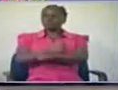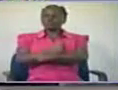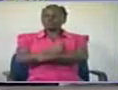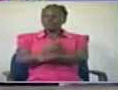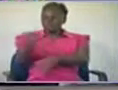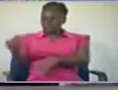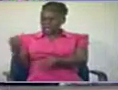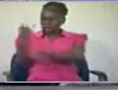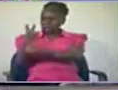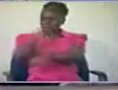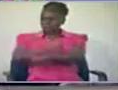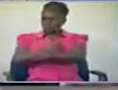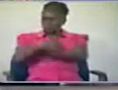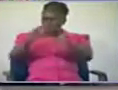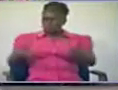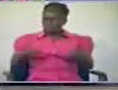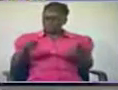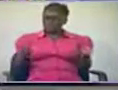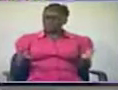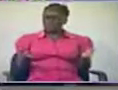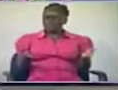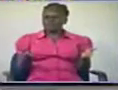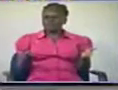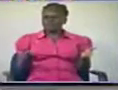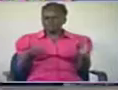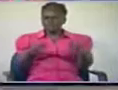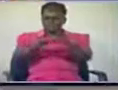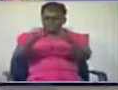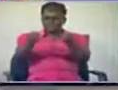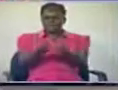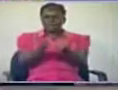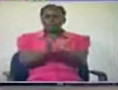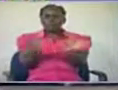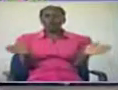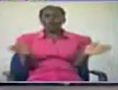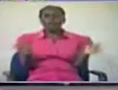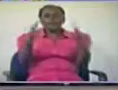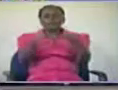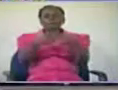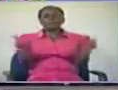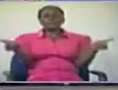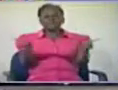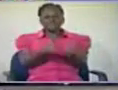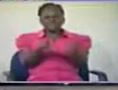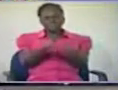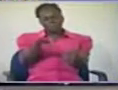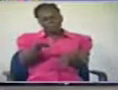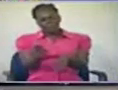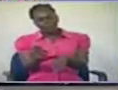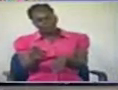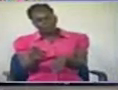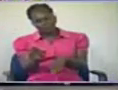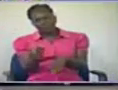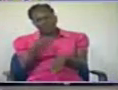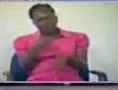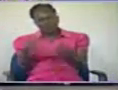secondary, tunaanza na kuwapa mifumo ambayo iko broad, lakini pia wana fursa